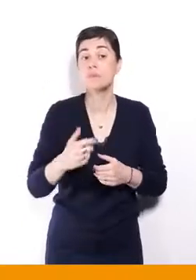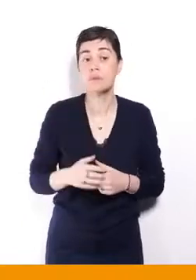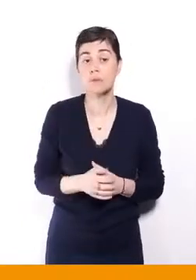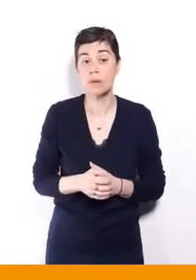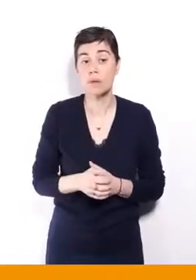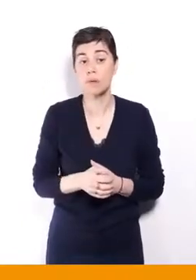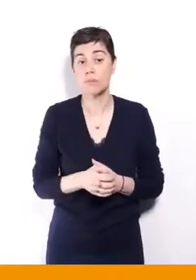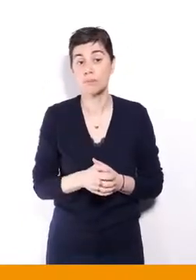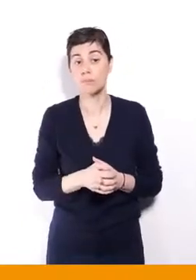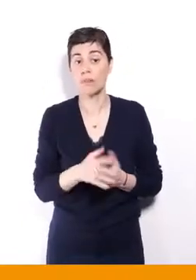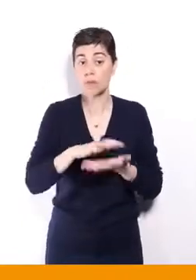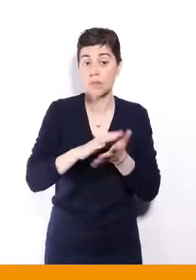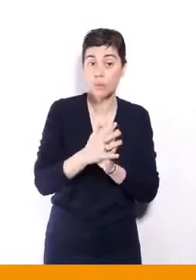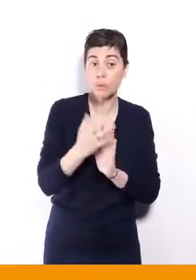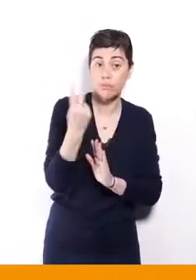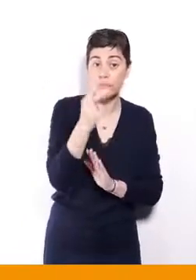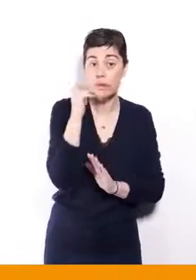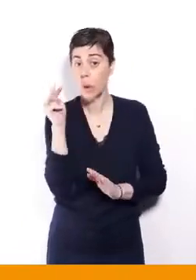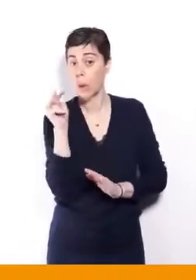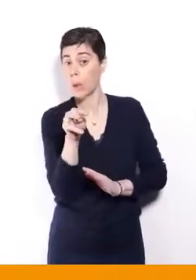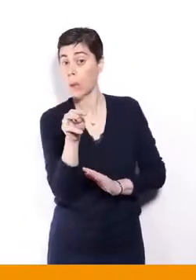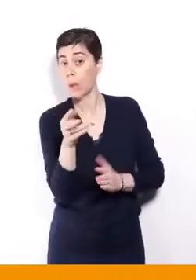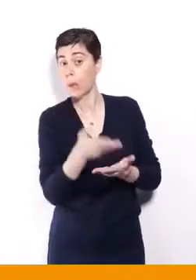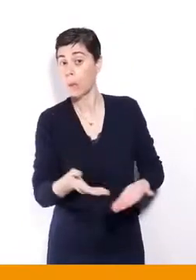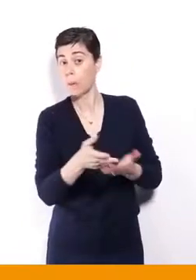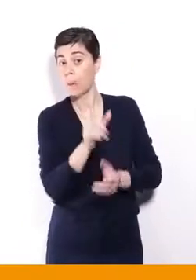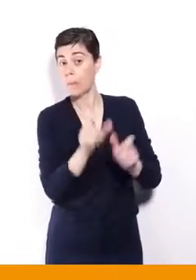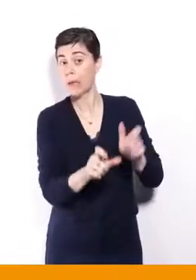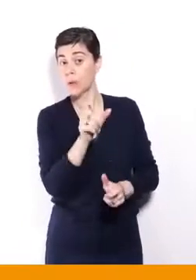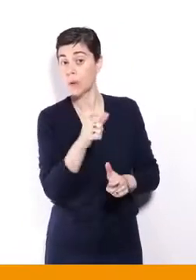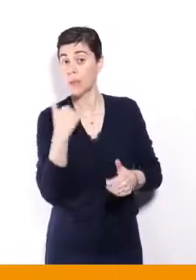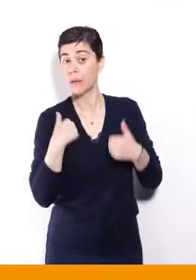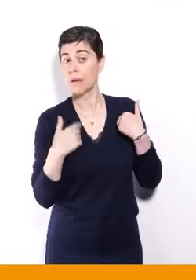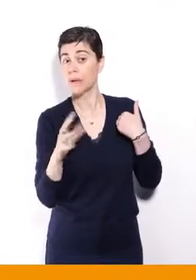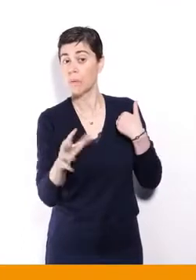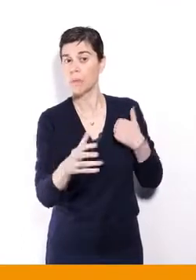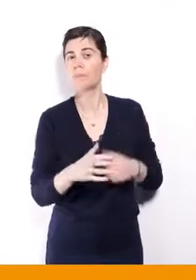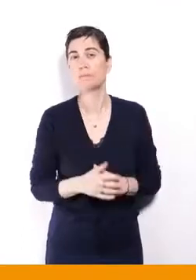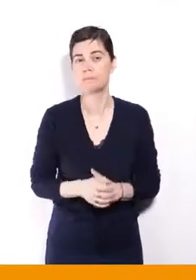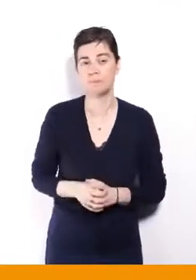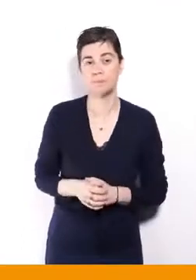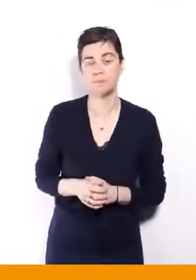la Page sur la situation des personnes handicapées en outre-mer?